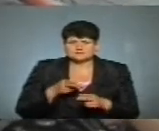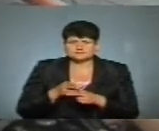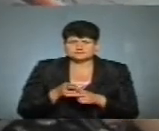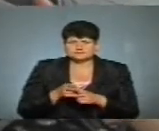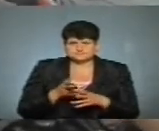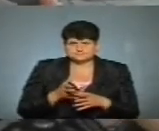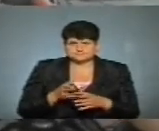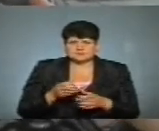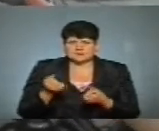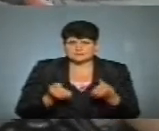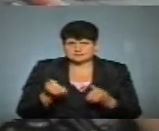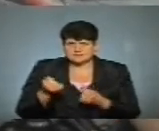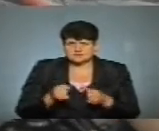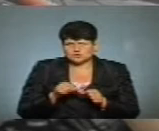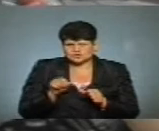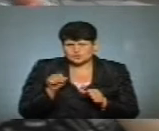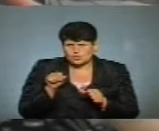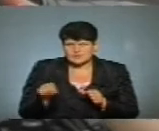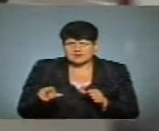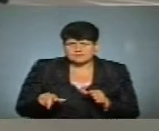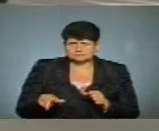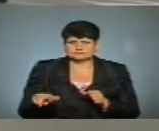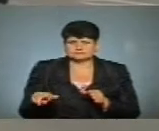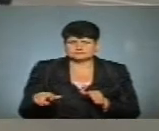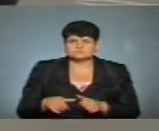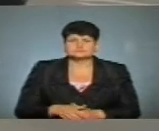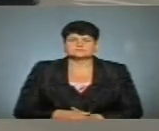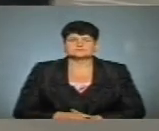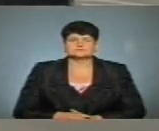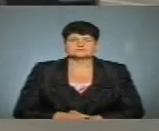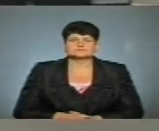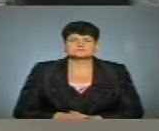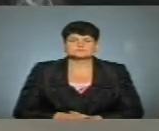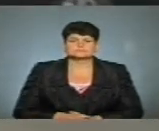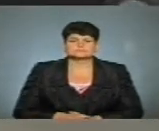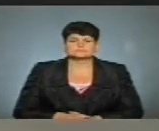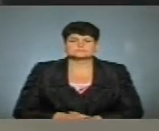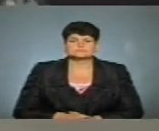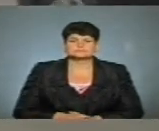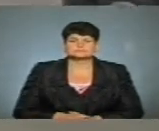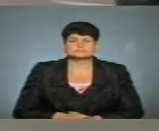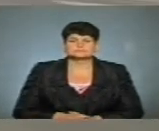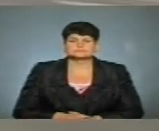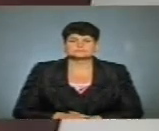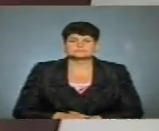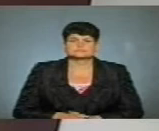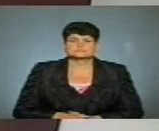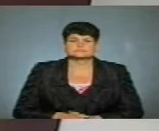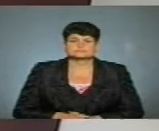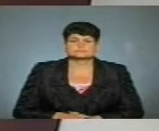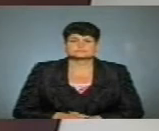так, як машина, а окремо трошки якось виділити дорогу. Світлана Лазорик, Оксана Галієш. Новини на Суспільному. Тернопіль.